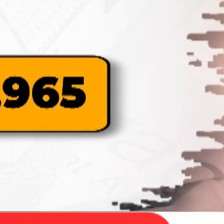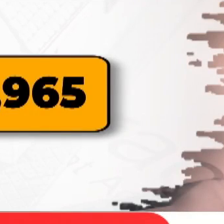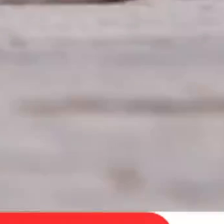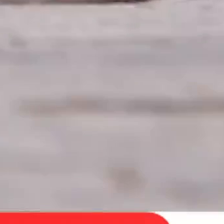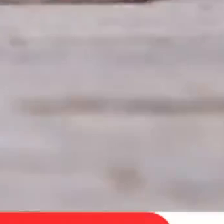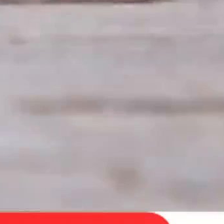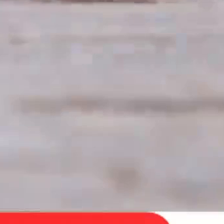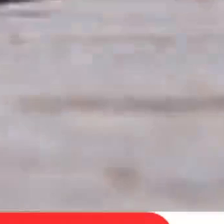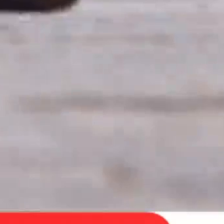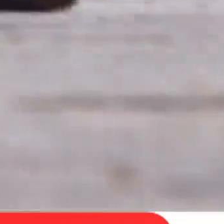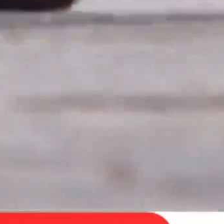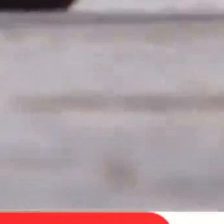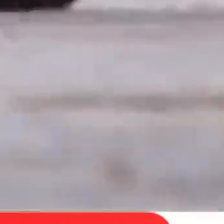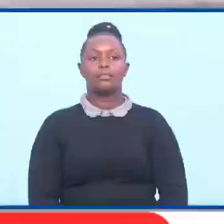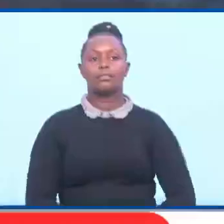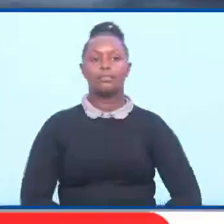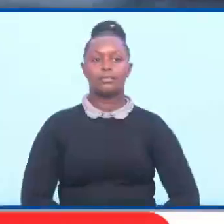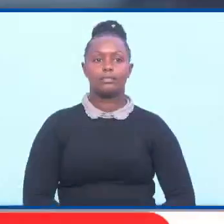3,965.